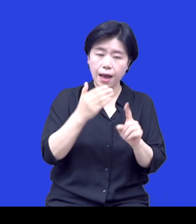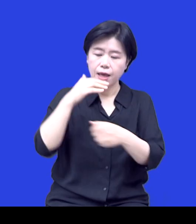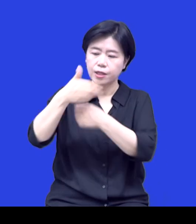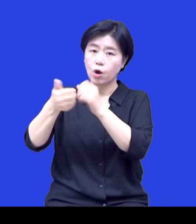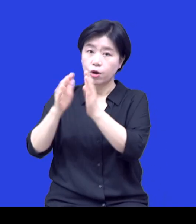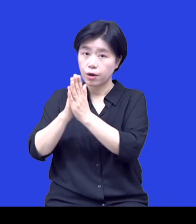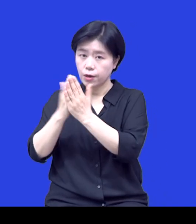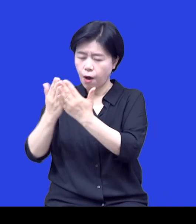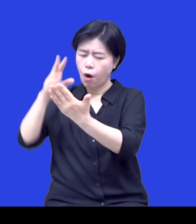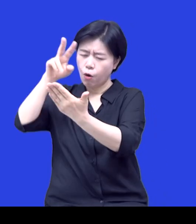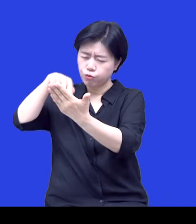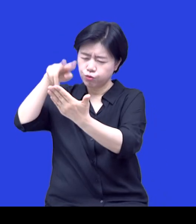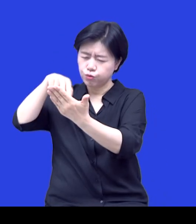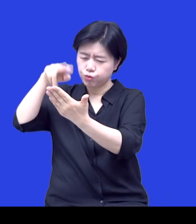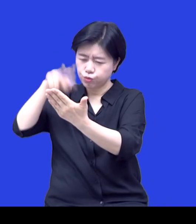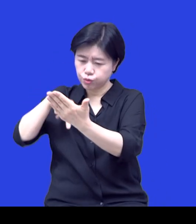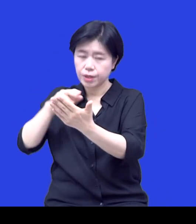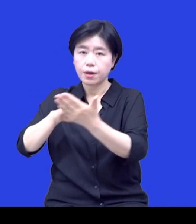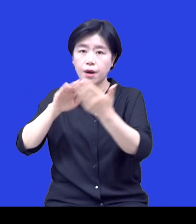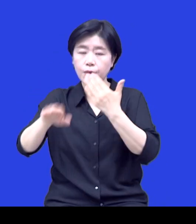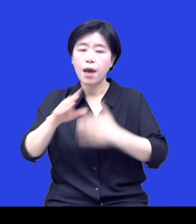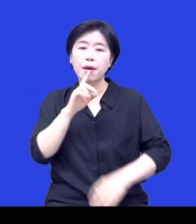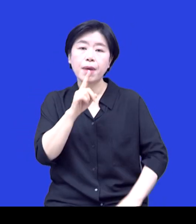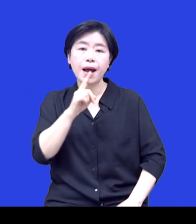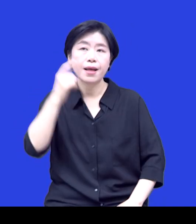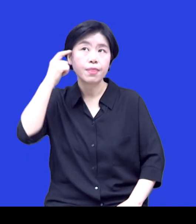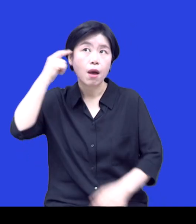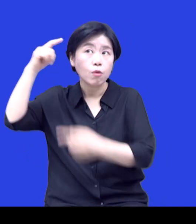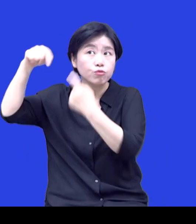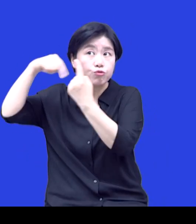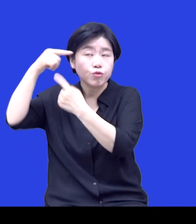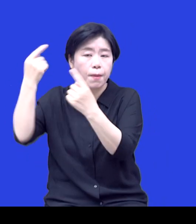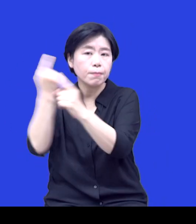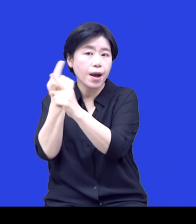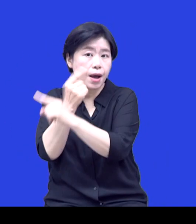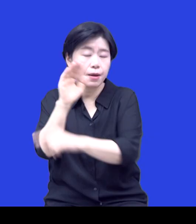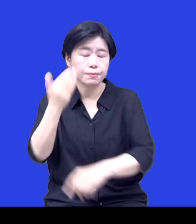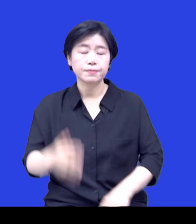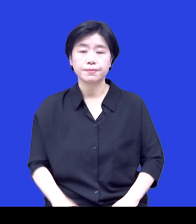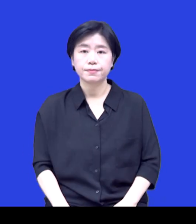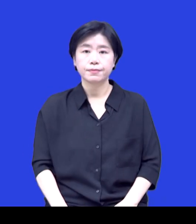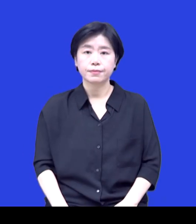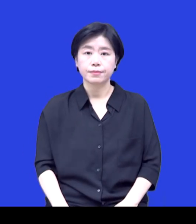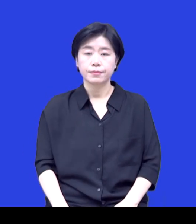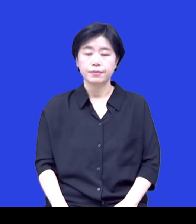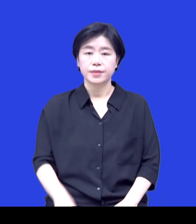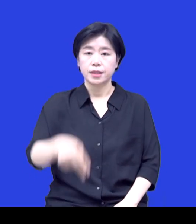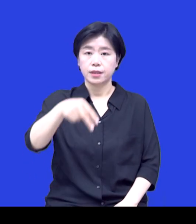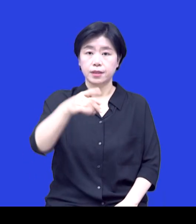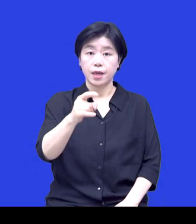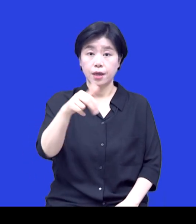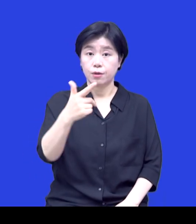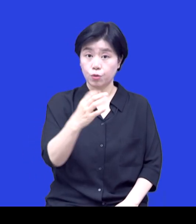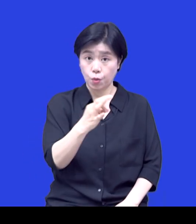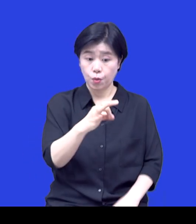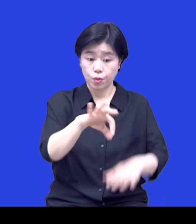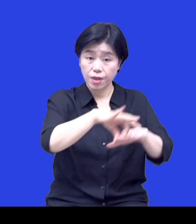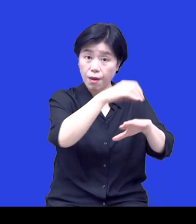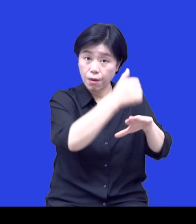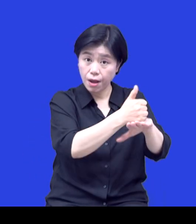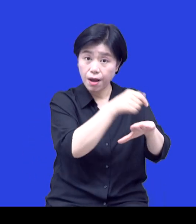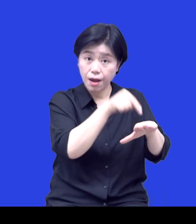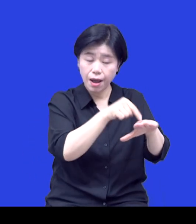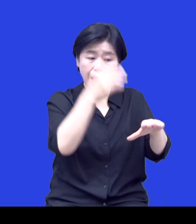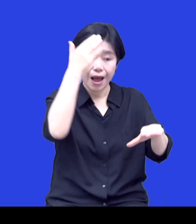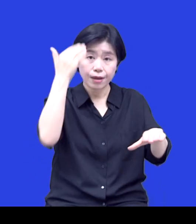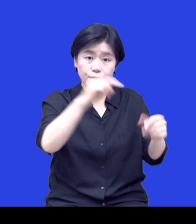우리 민족의 언어 구조가 바뀌었고 사실은 한글도 네. 세종대왕이 발명은 하셨지만 이렇게 사장되어 있던